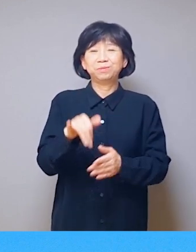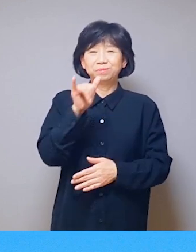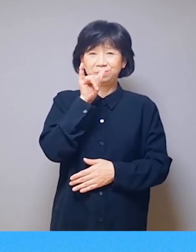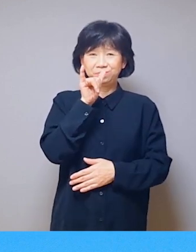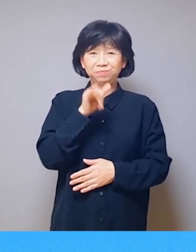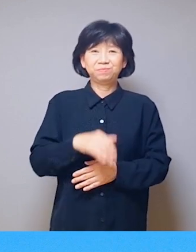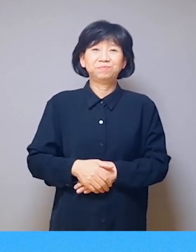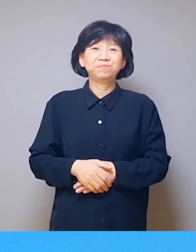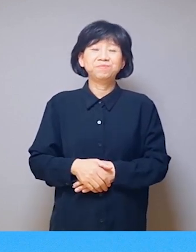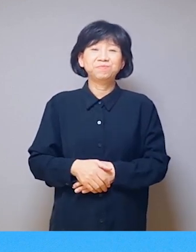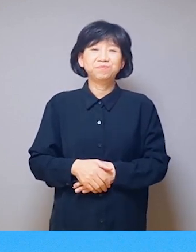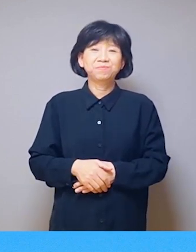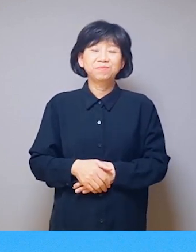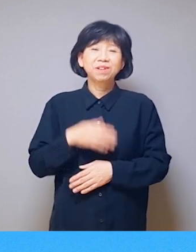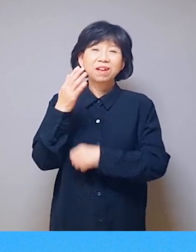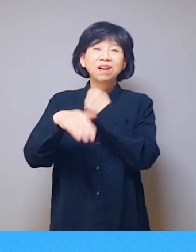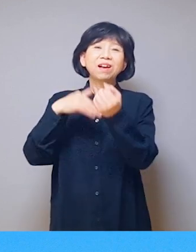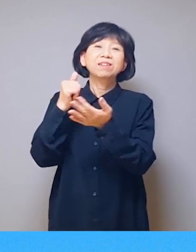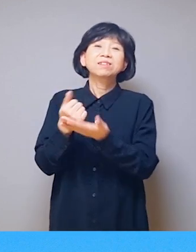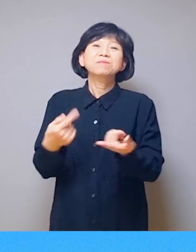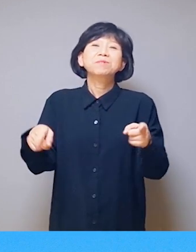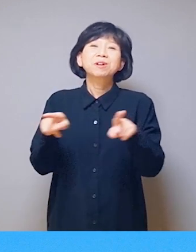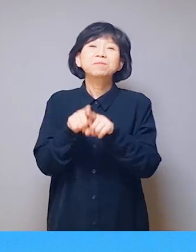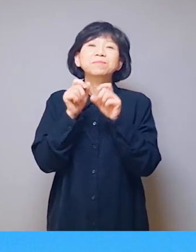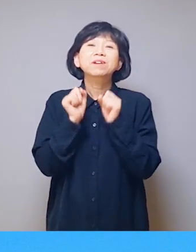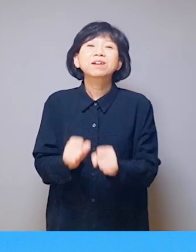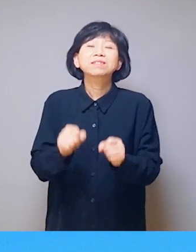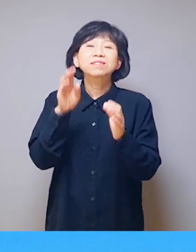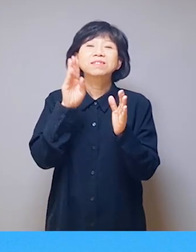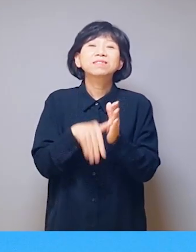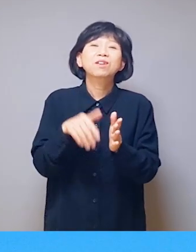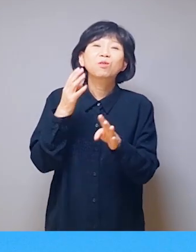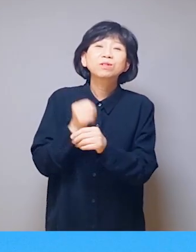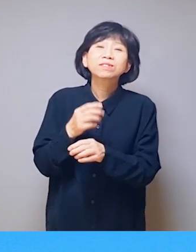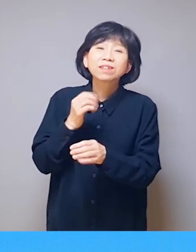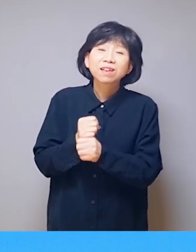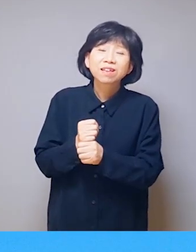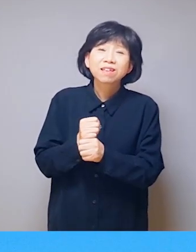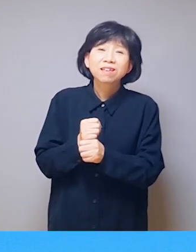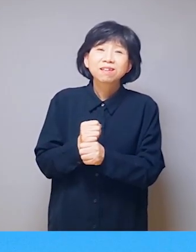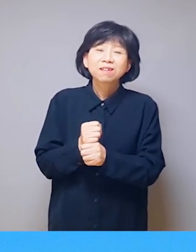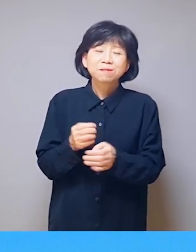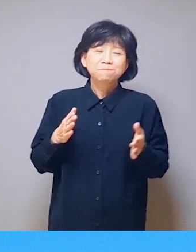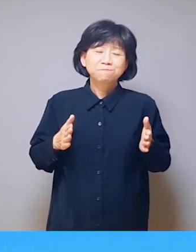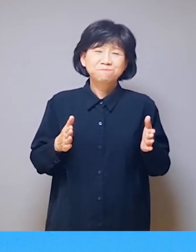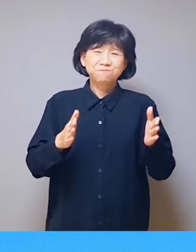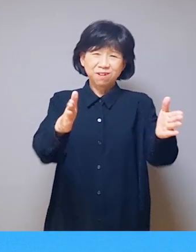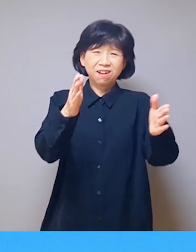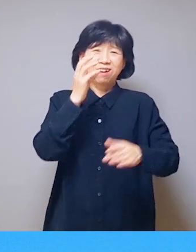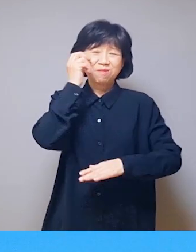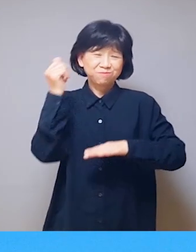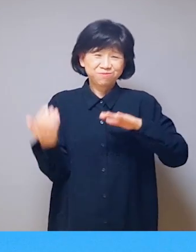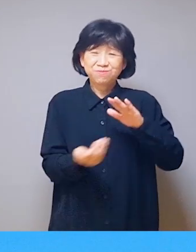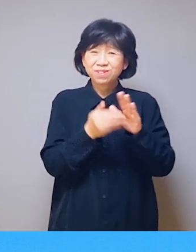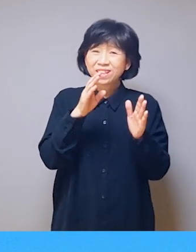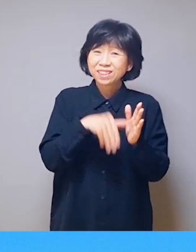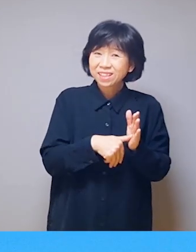언제 하나님이 함께 하실까요? 꽃길을 걸을 때 함께 하실까요? 꽃길 걸을 때 그럼 하나님이 함께 안